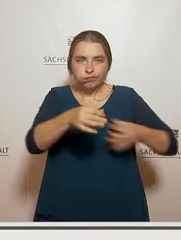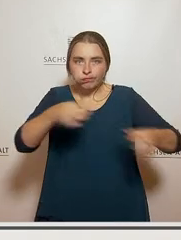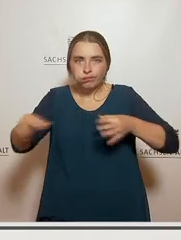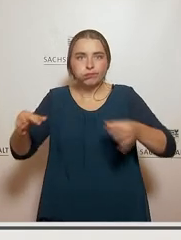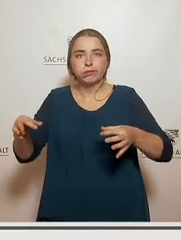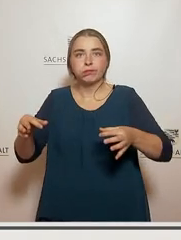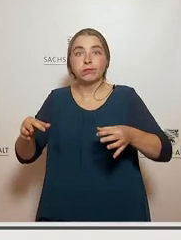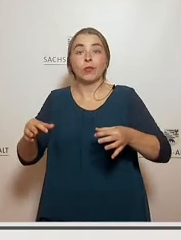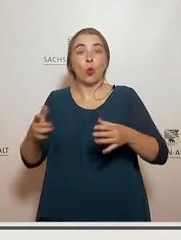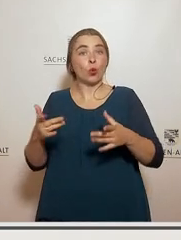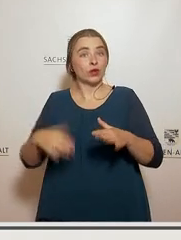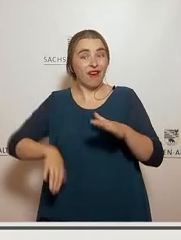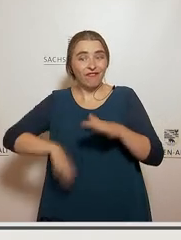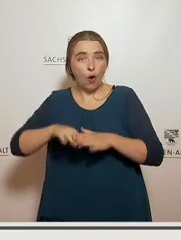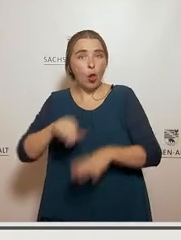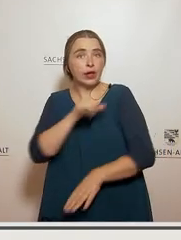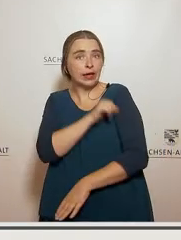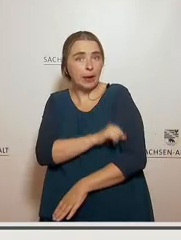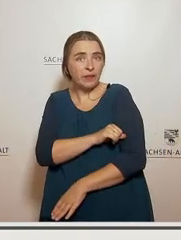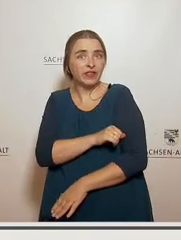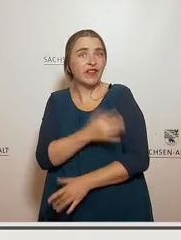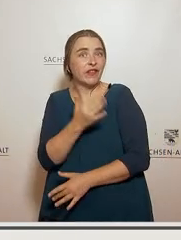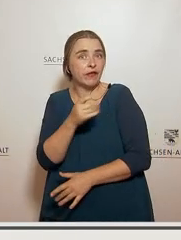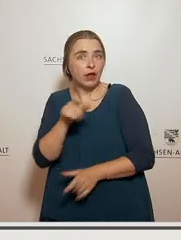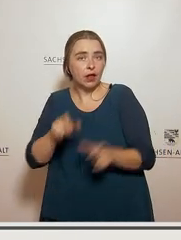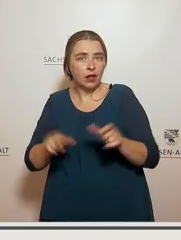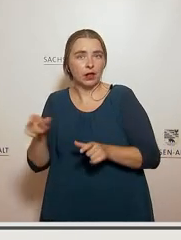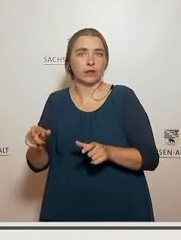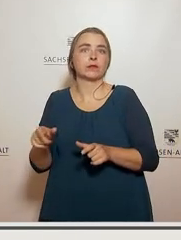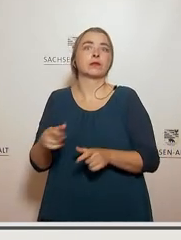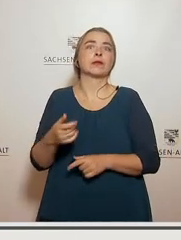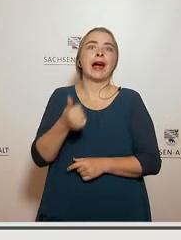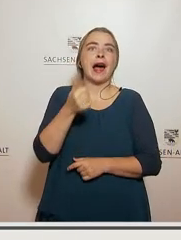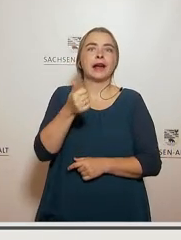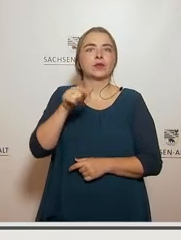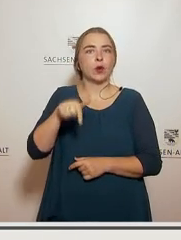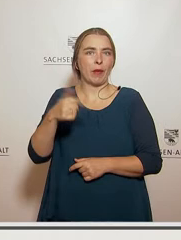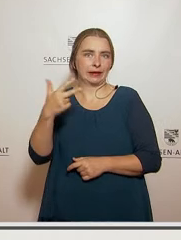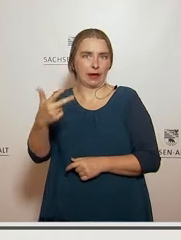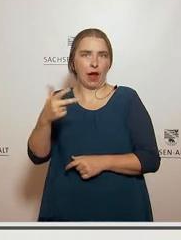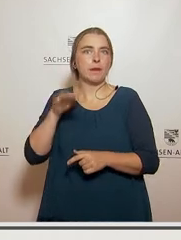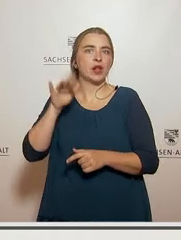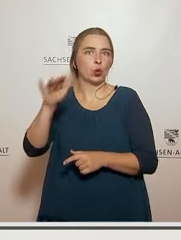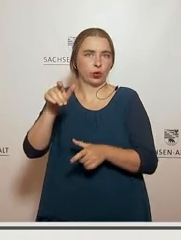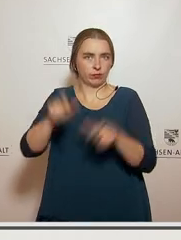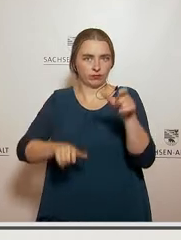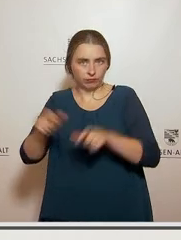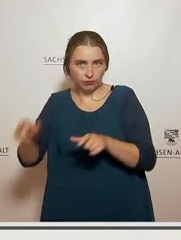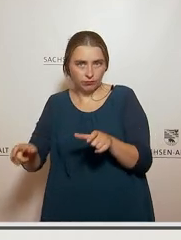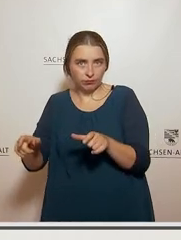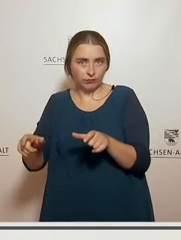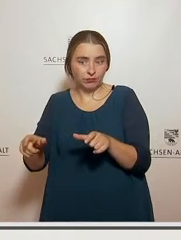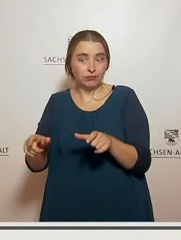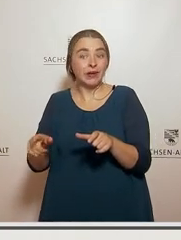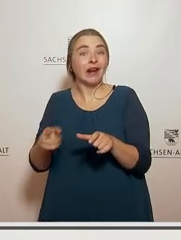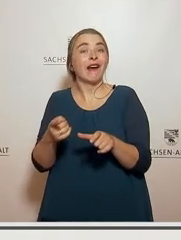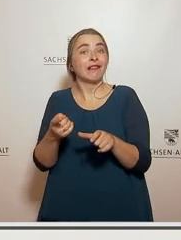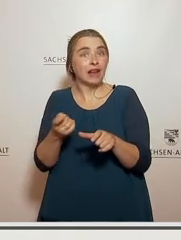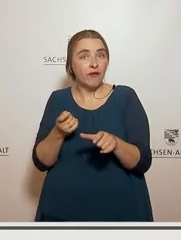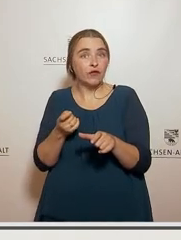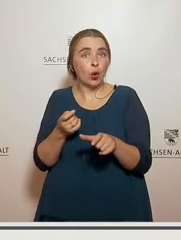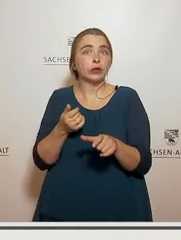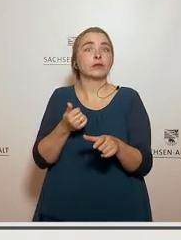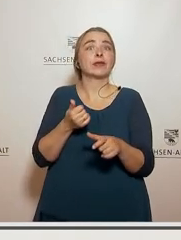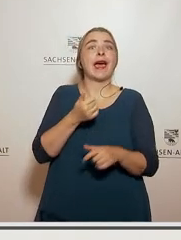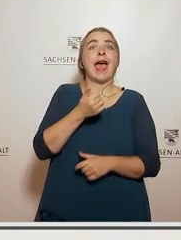geimpft. Und bis jetzt haben fast 11.000 Männer und Frauen eine Auffrischungsimpfung